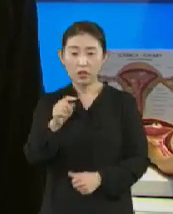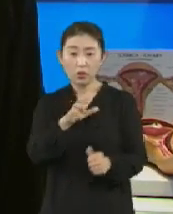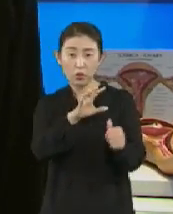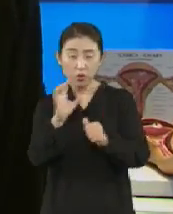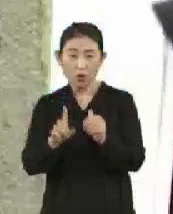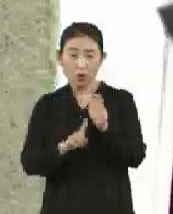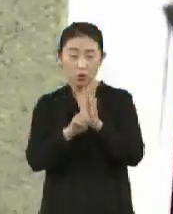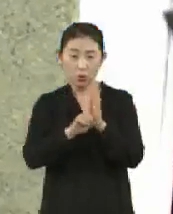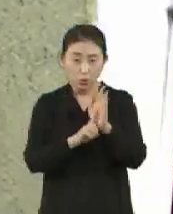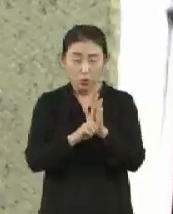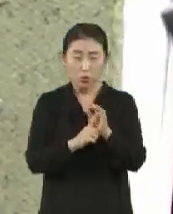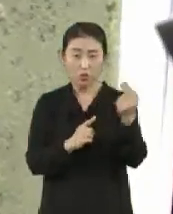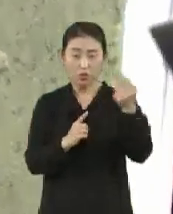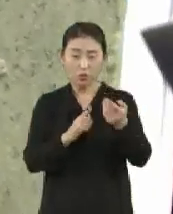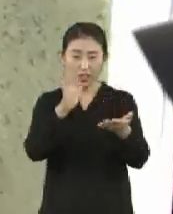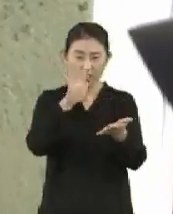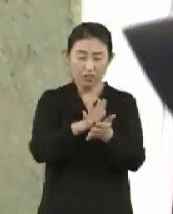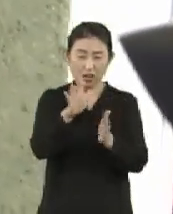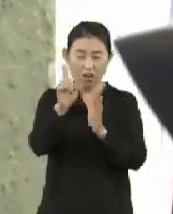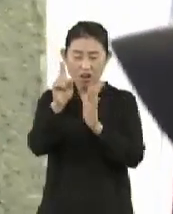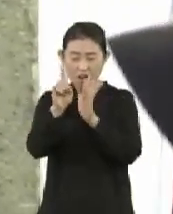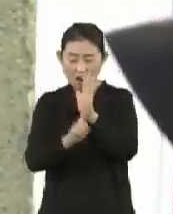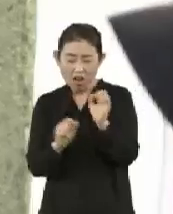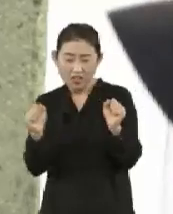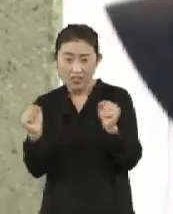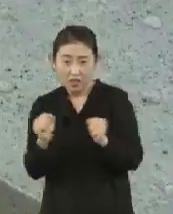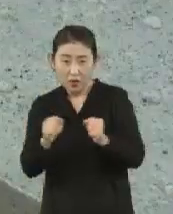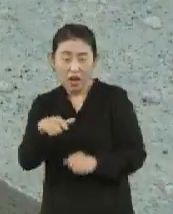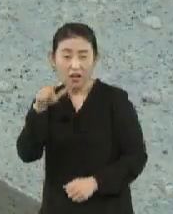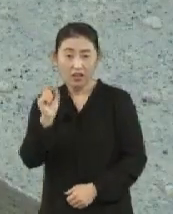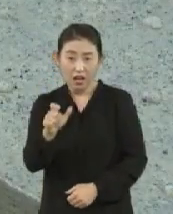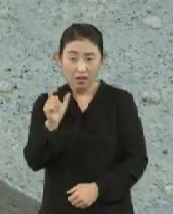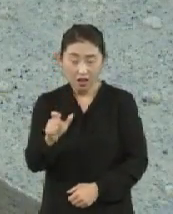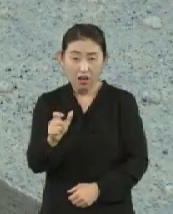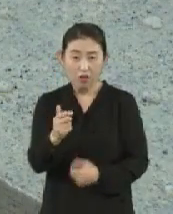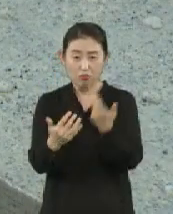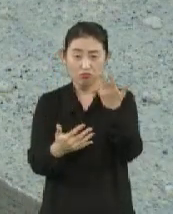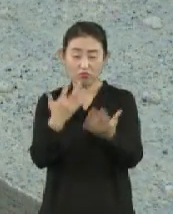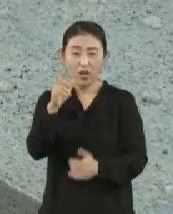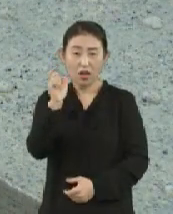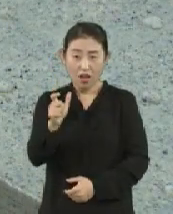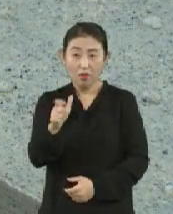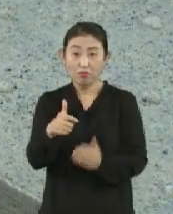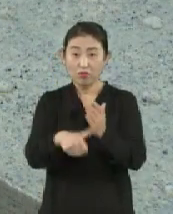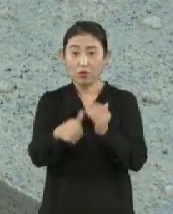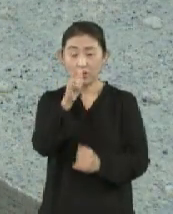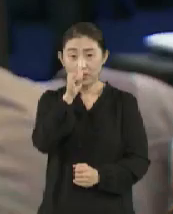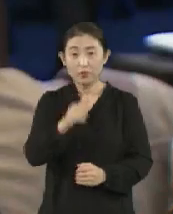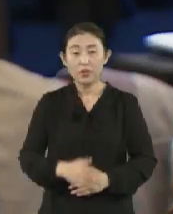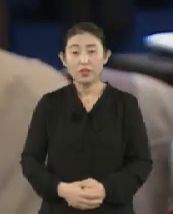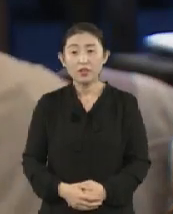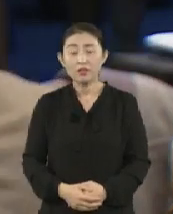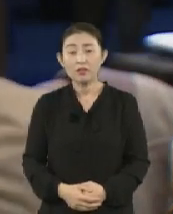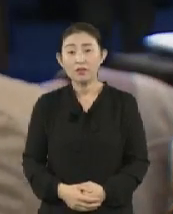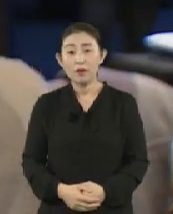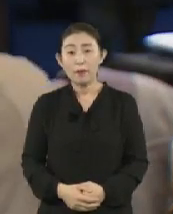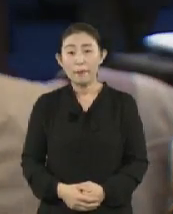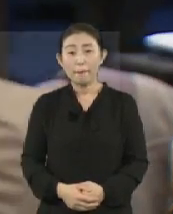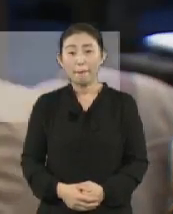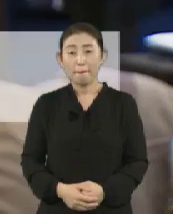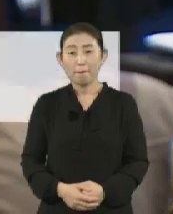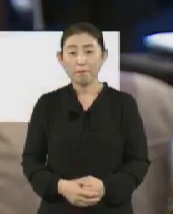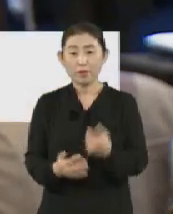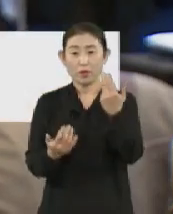160도 등 초고온, 극저온에서도 견뎌내는 불연 단열재도 눈길을 끕니다. 근래에 그